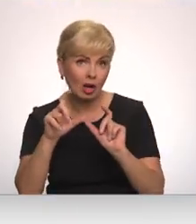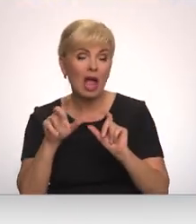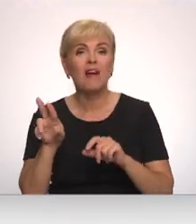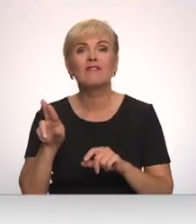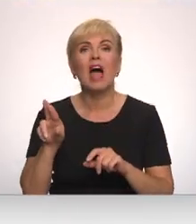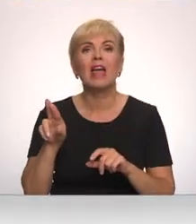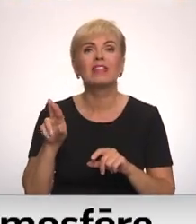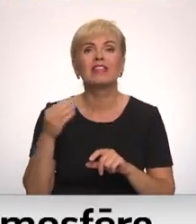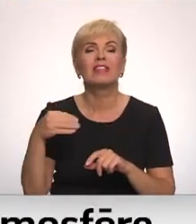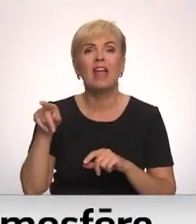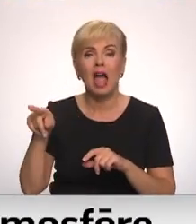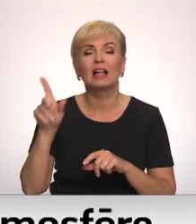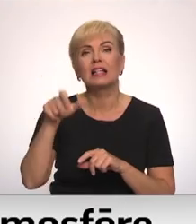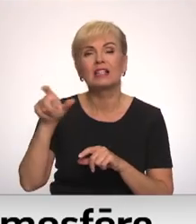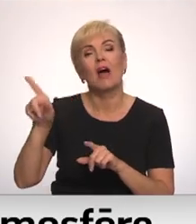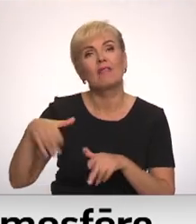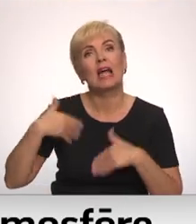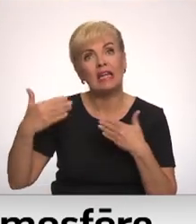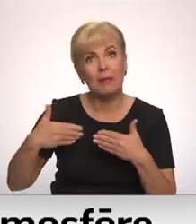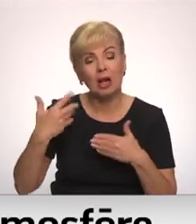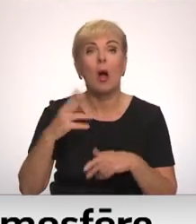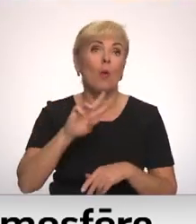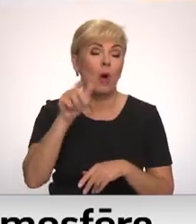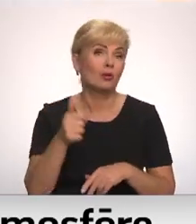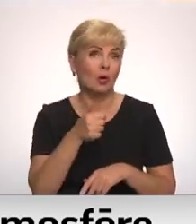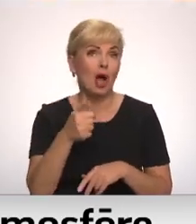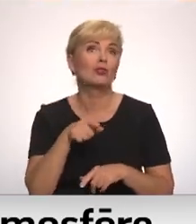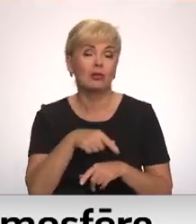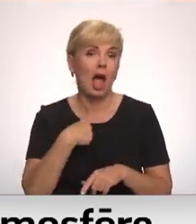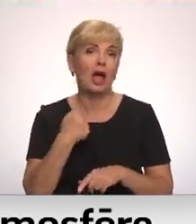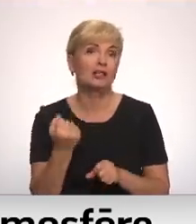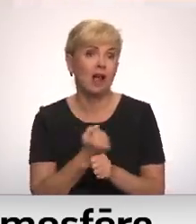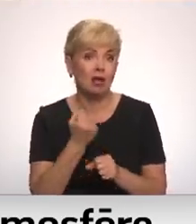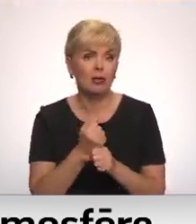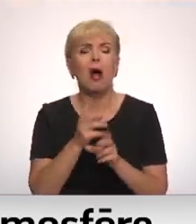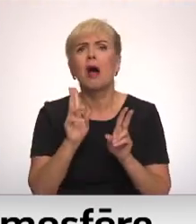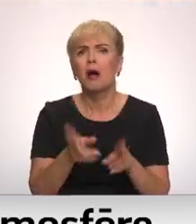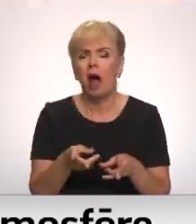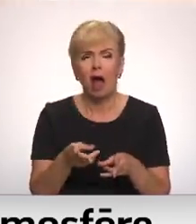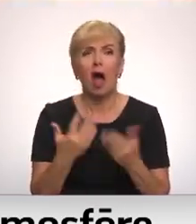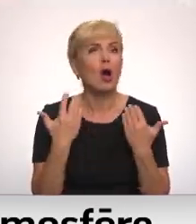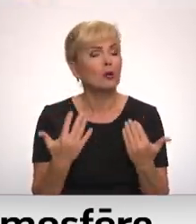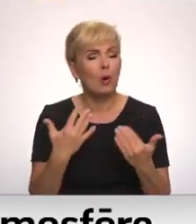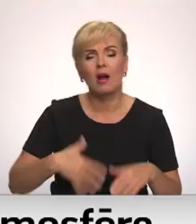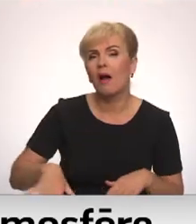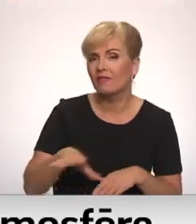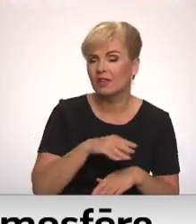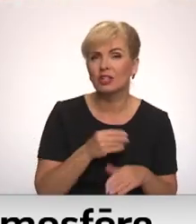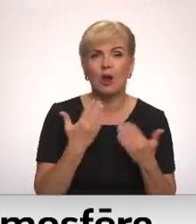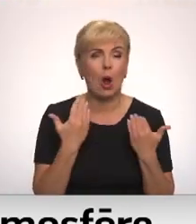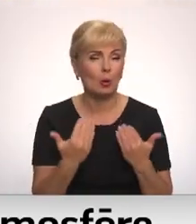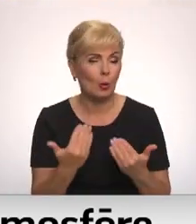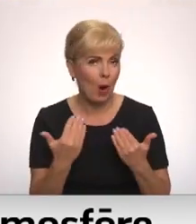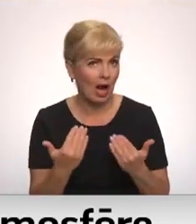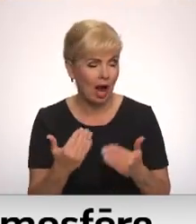teica, ka nu, vajag cilvēks apriecināt. Tā jau otro gadu priecina. Kā tos bumbuļus taisa? Ar rokām, viss ir ar rokām.